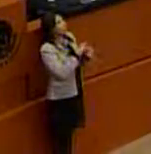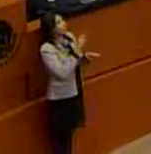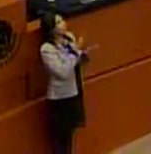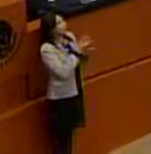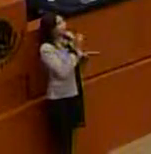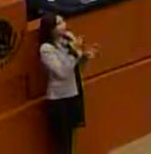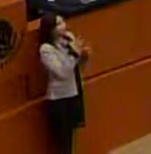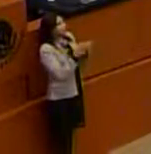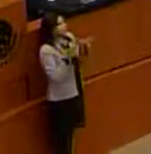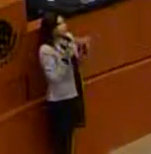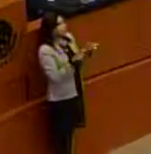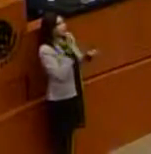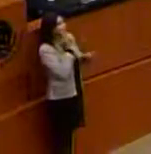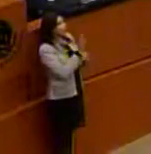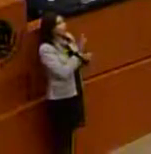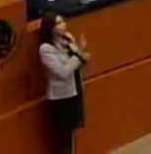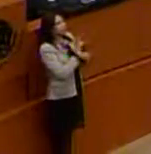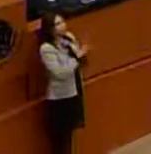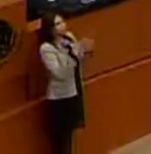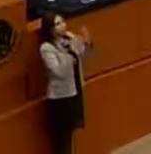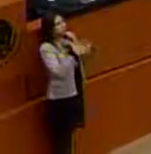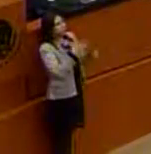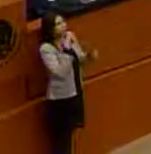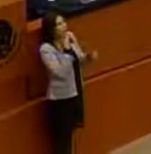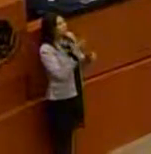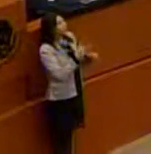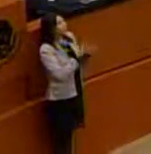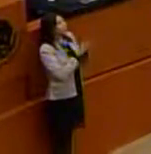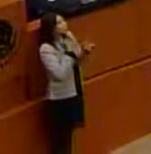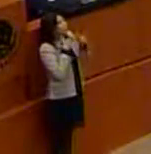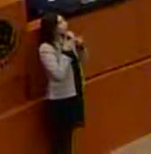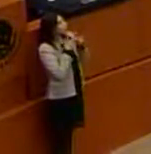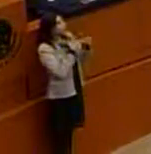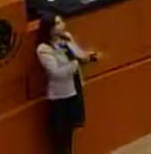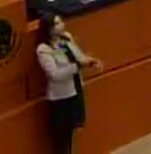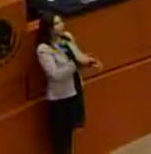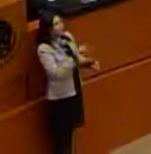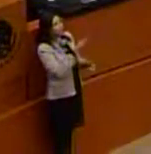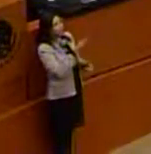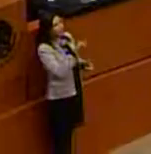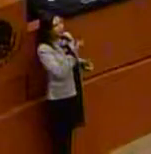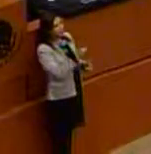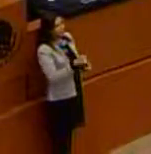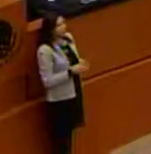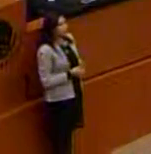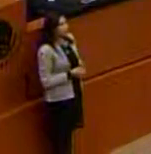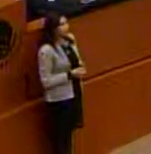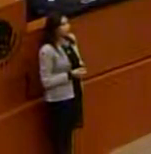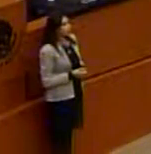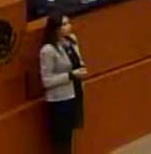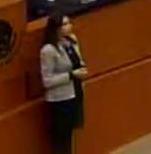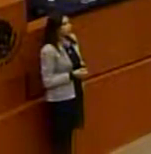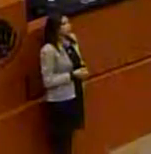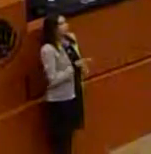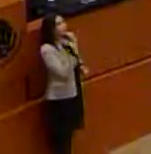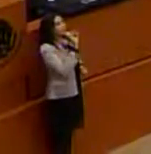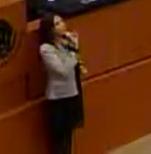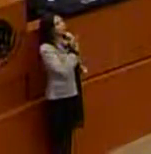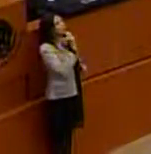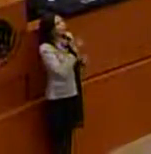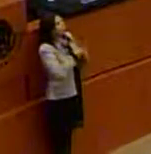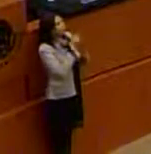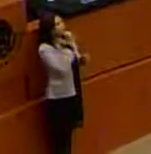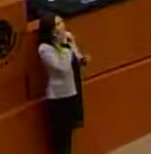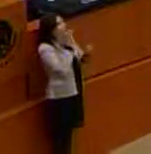aujourd'hui et continueront à fonctionner très bien avec le RBI. De plus, si malgré tout il y avait des craintes de débordement, il sera tout à fait